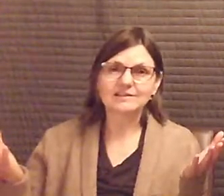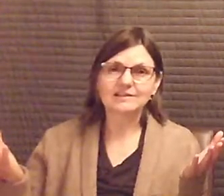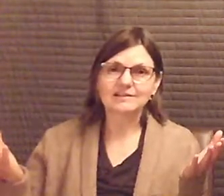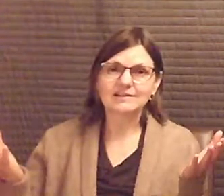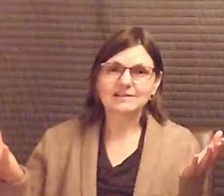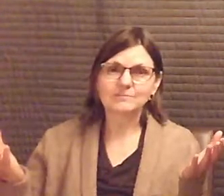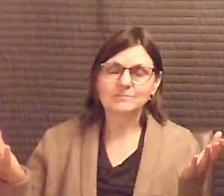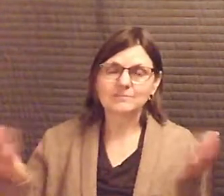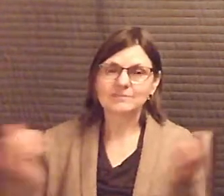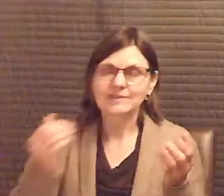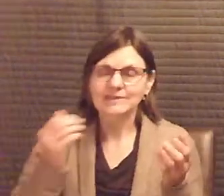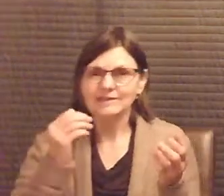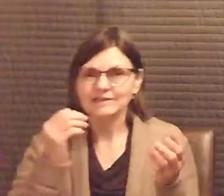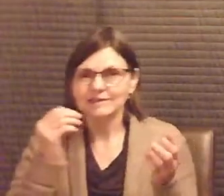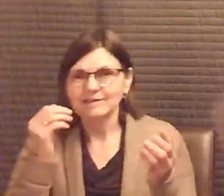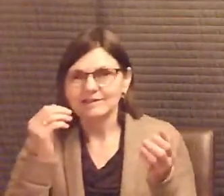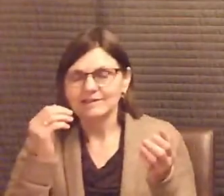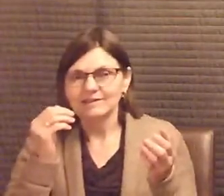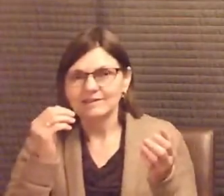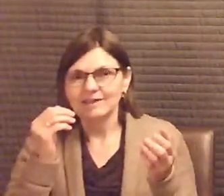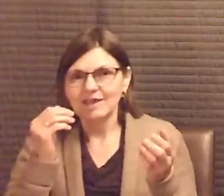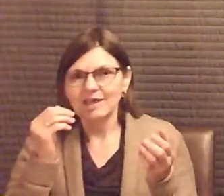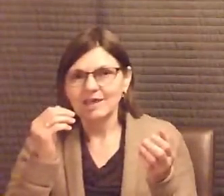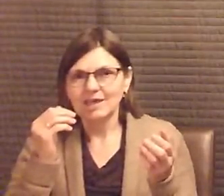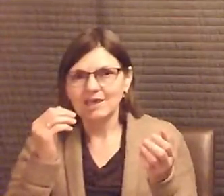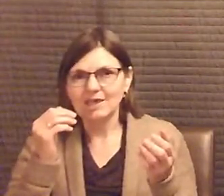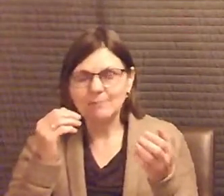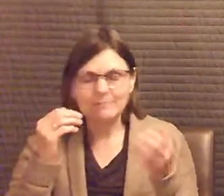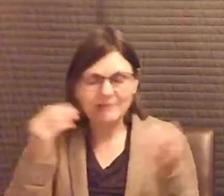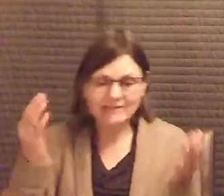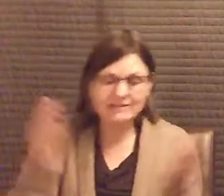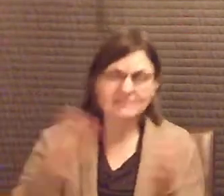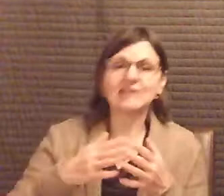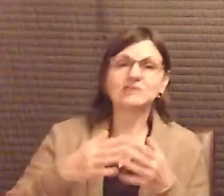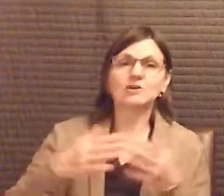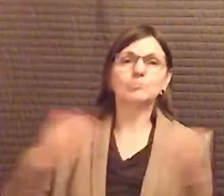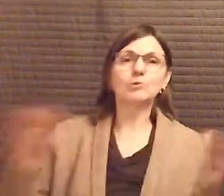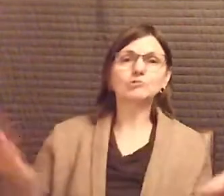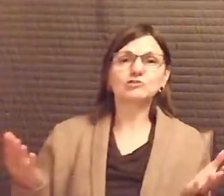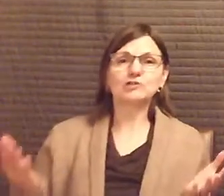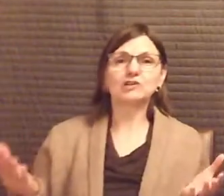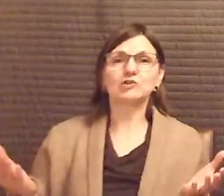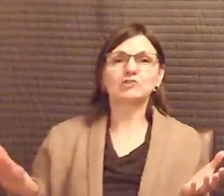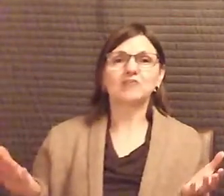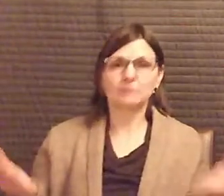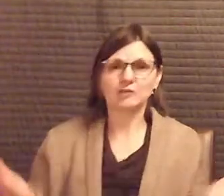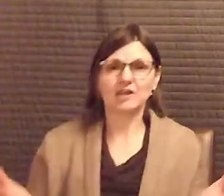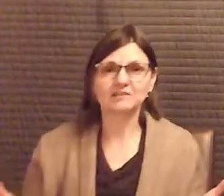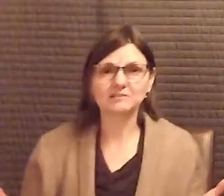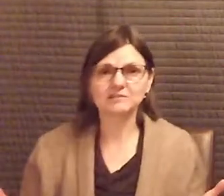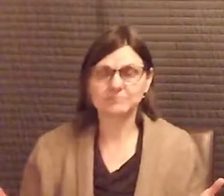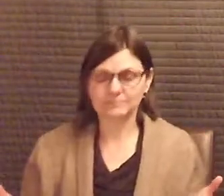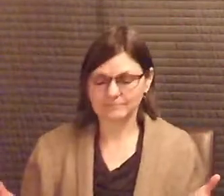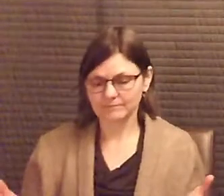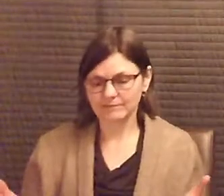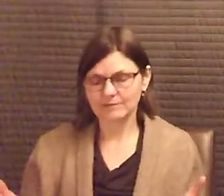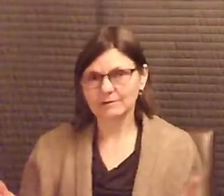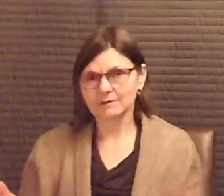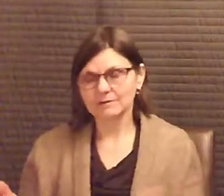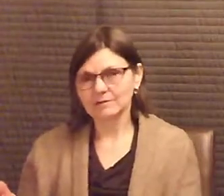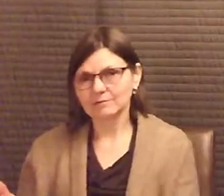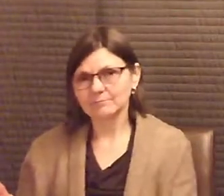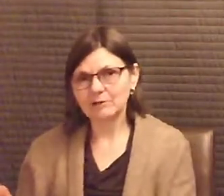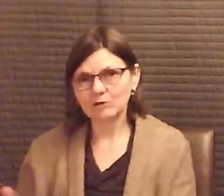olie willing to be but you so much easily hij niet alleen de gebonden te worden jullie zo lang voor i'm willing to